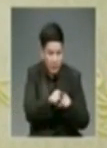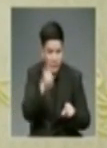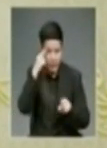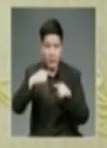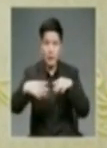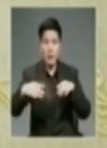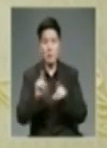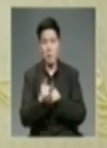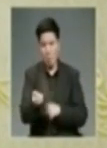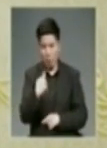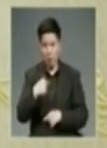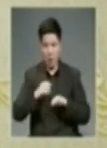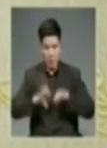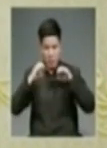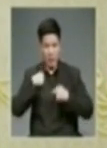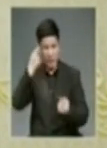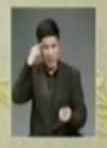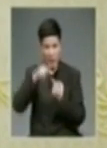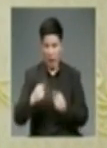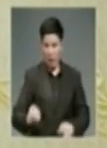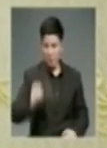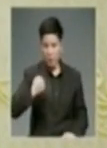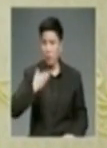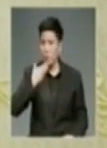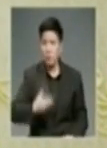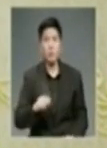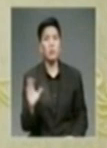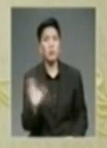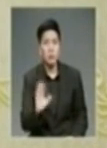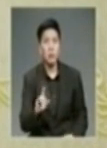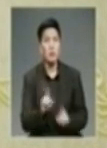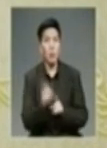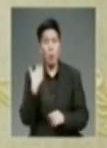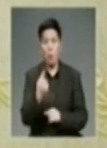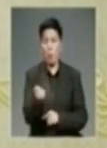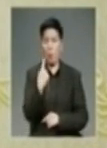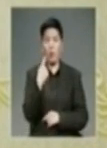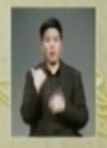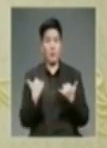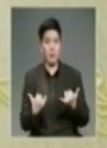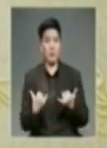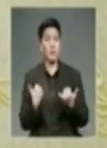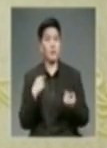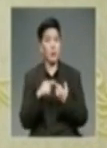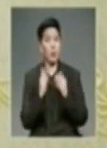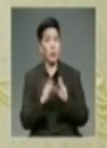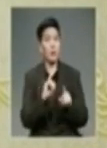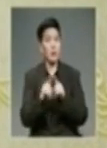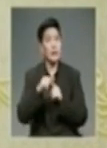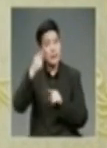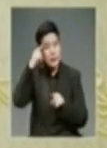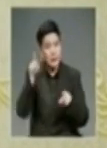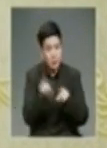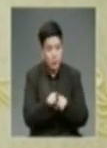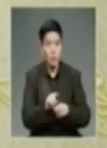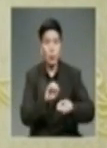ฐบาลนี้ไม่ได้มุ่งหวังในการใช้อำนาจอย่างเต็มที่นะครับอย่างที่หลายๆคนออกมาวิพากษ์วิจารณ์นะบางส่วนอาจจะเห็นด้วยก็ท